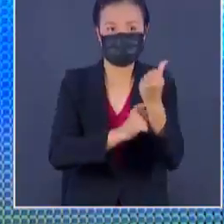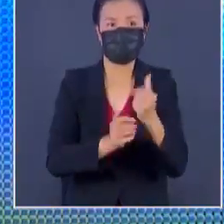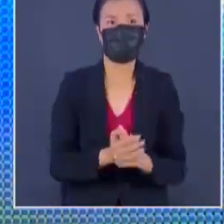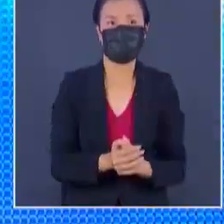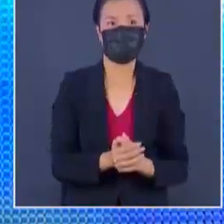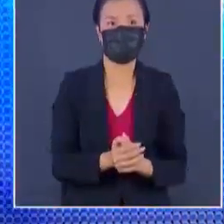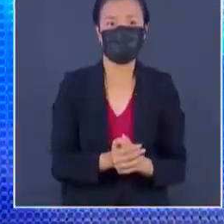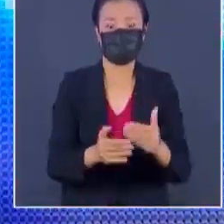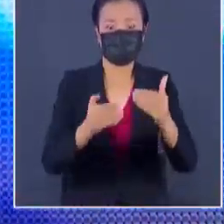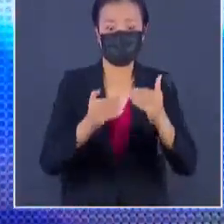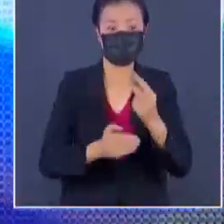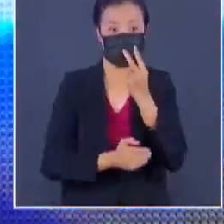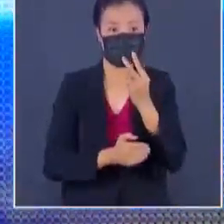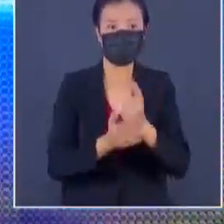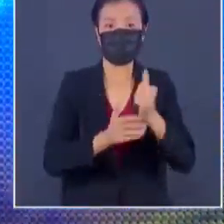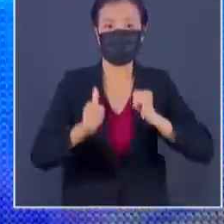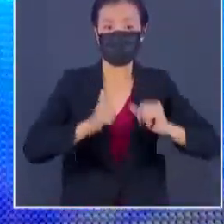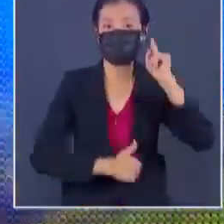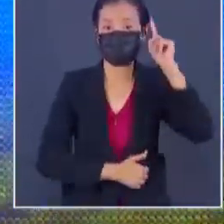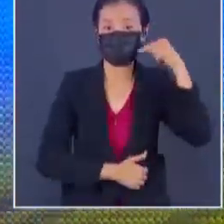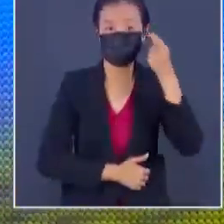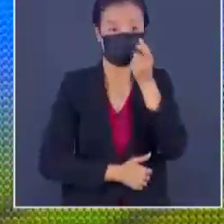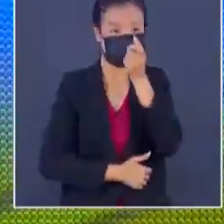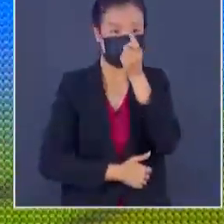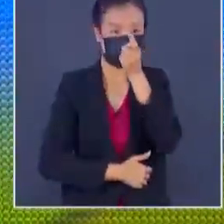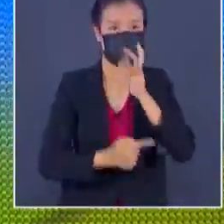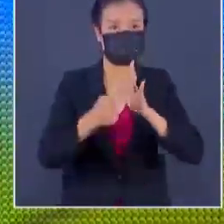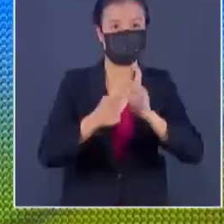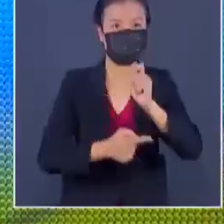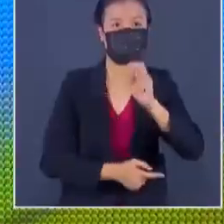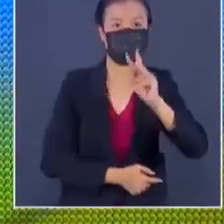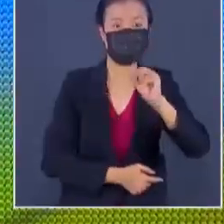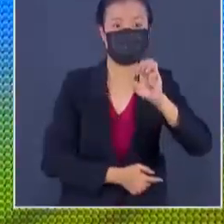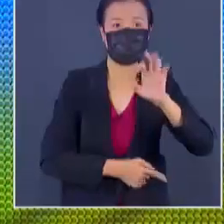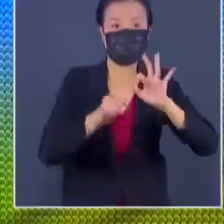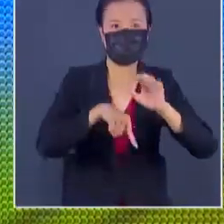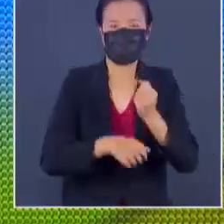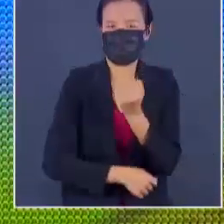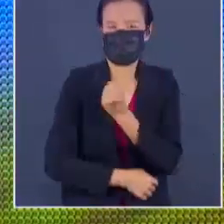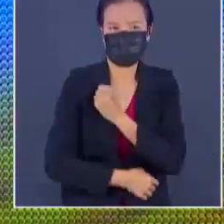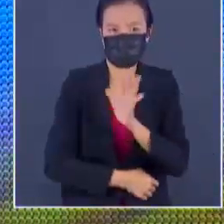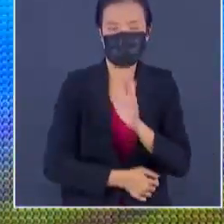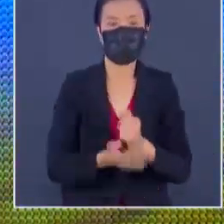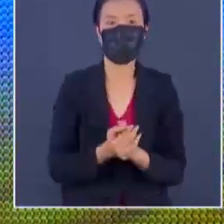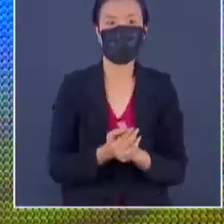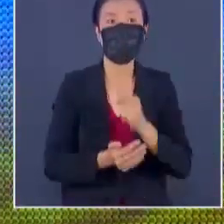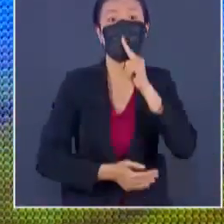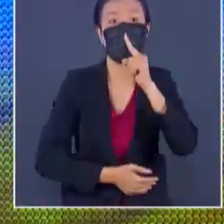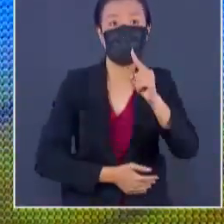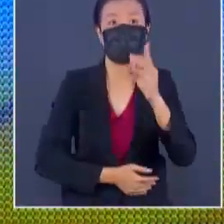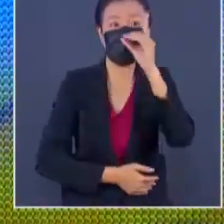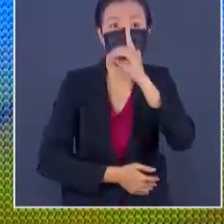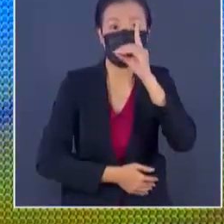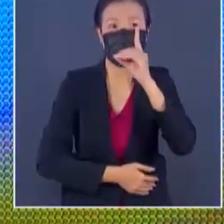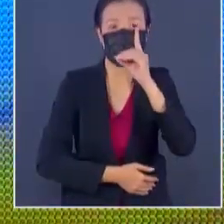คุณผู้ชมคะขยับไปดูเรื่องราวของนักแสดงสาวสุดเซ็กซี่เอมมี่อมรวรรณนะคะที่ล่าสุดก็ขอไม่ทนค่ะเตรียมเดินหน้าฟ้องอดีตดา